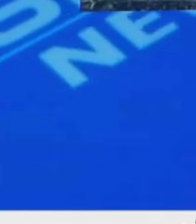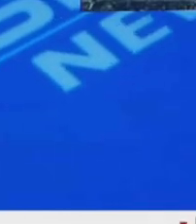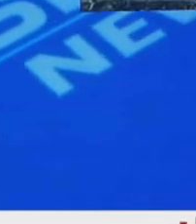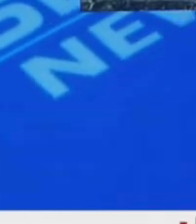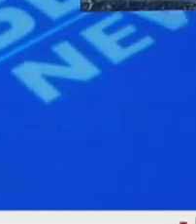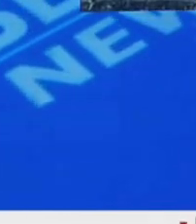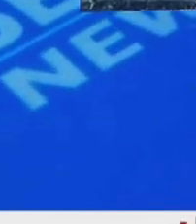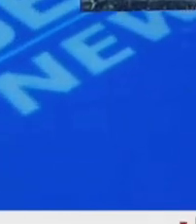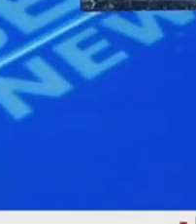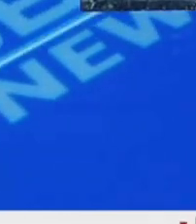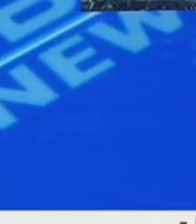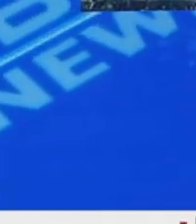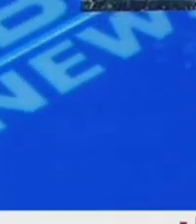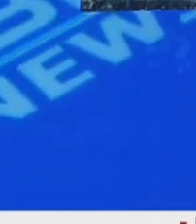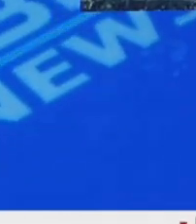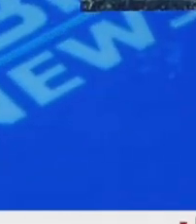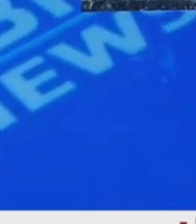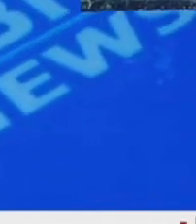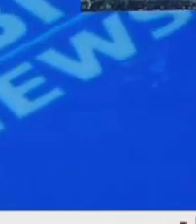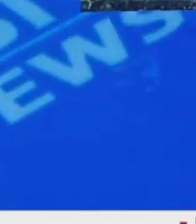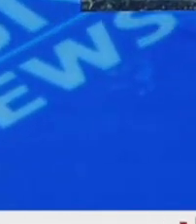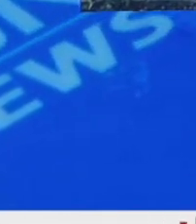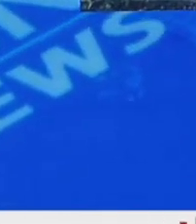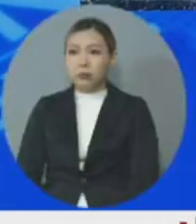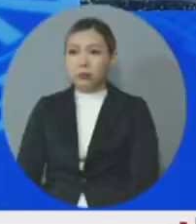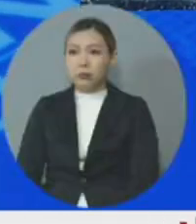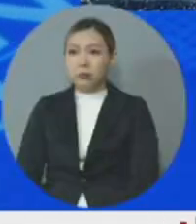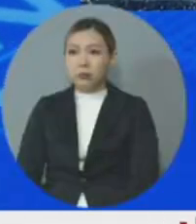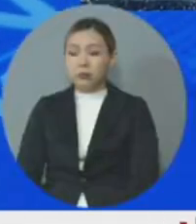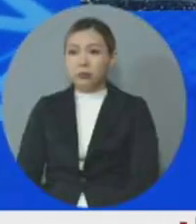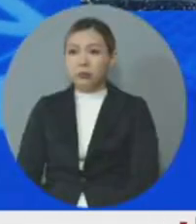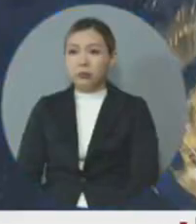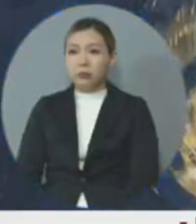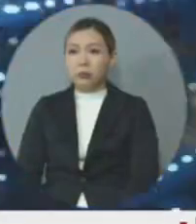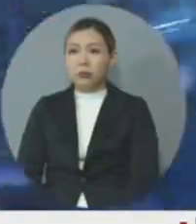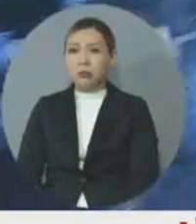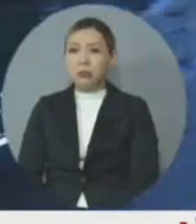шалгуулж буруутай бол холбоодох хариуцлага хүлээхийг уриаллаа.